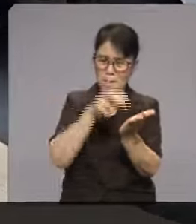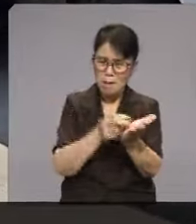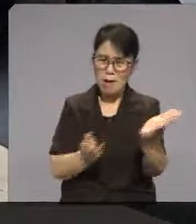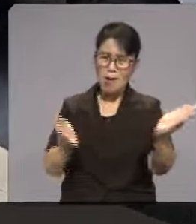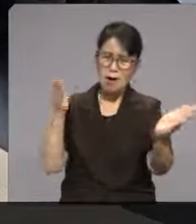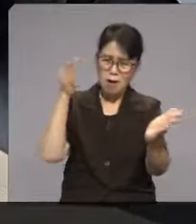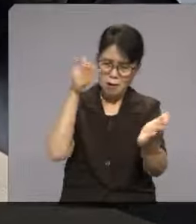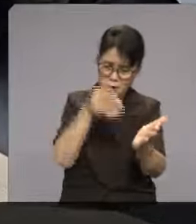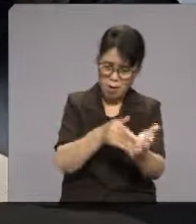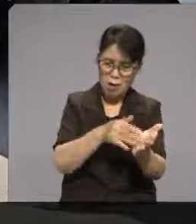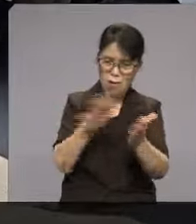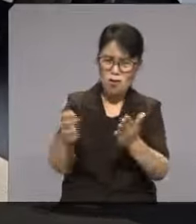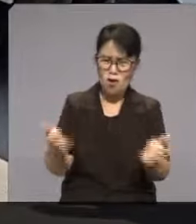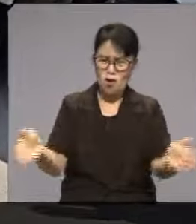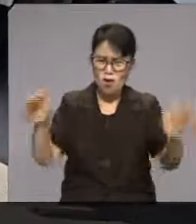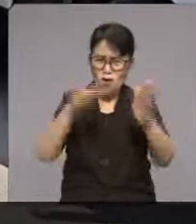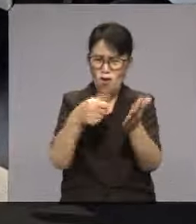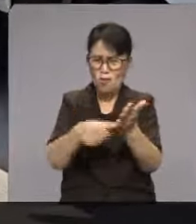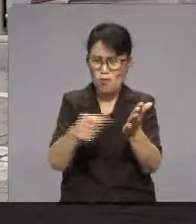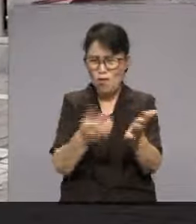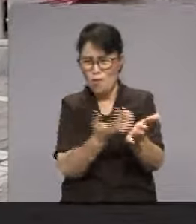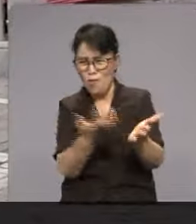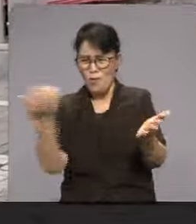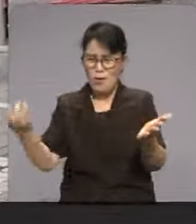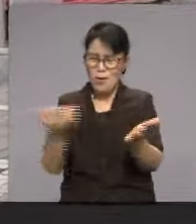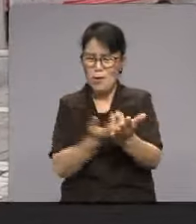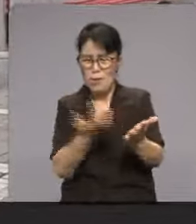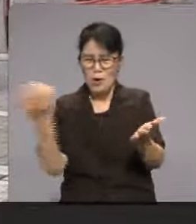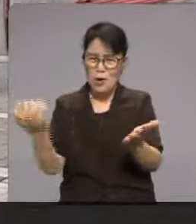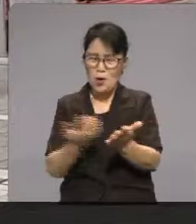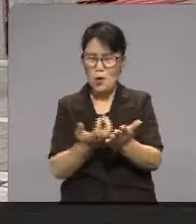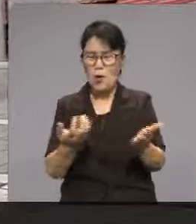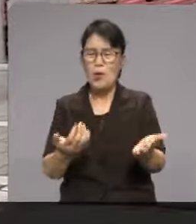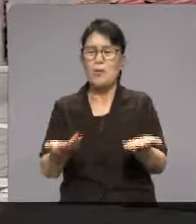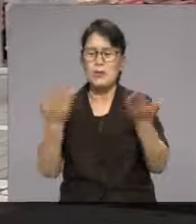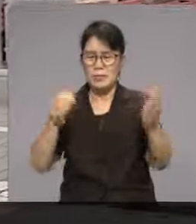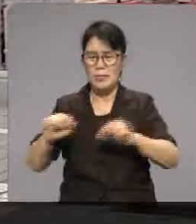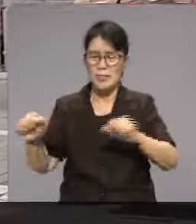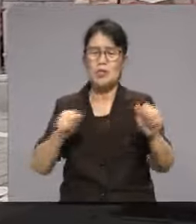도착한 후 커다란 상자들을 옮기며 봉사활동을 준비했습니다.